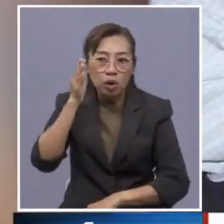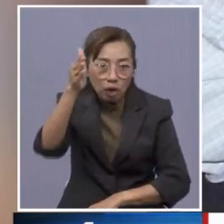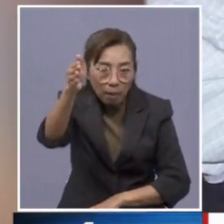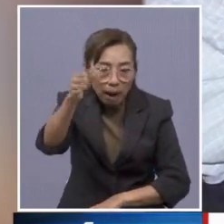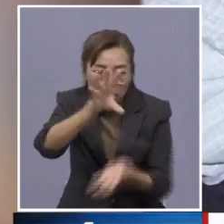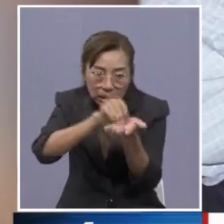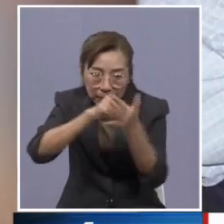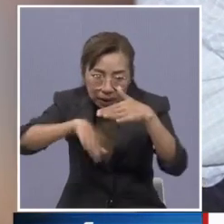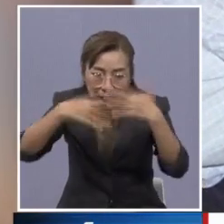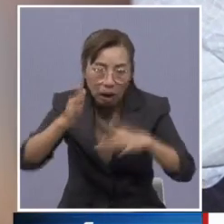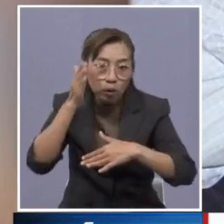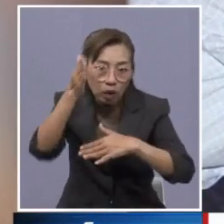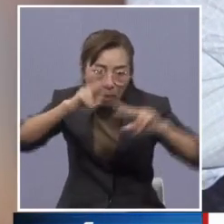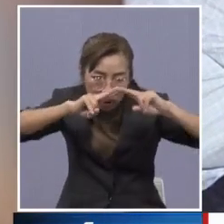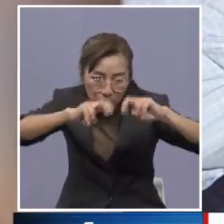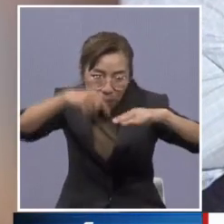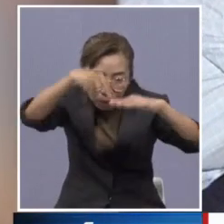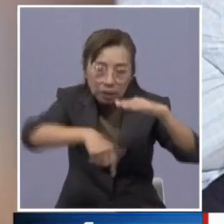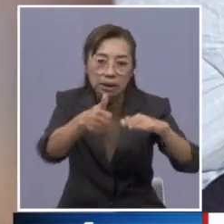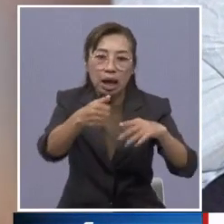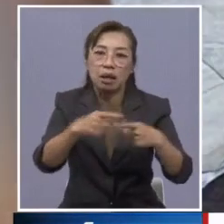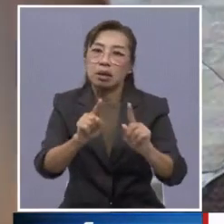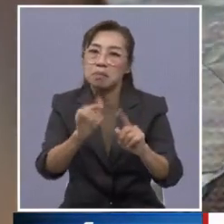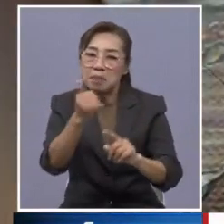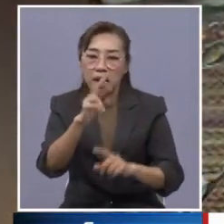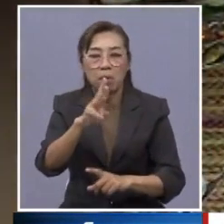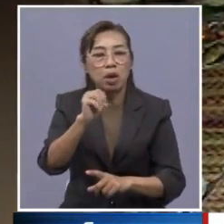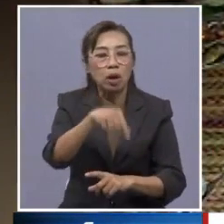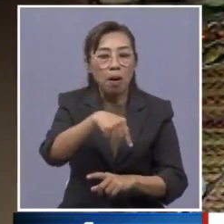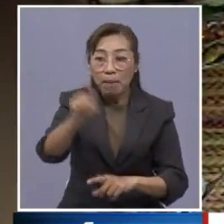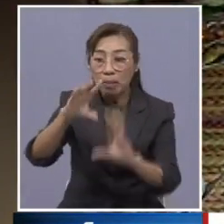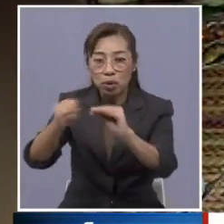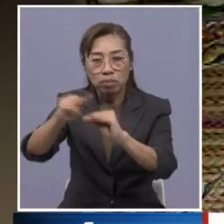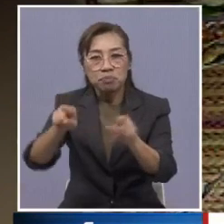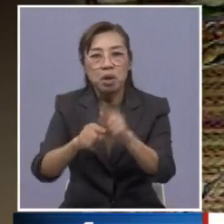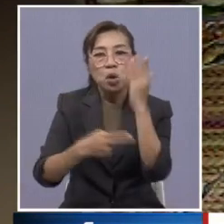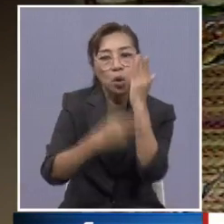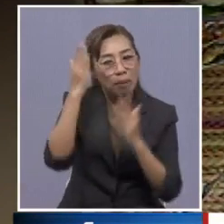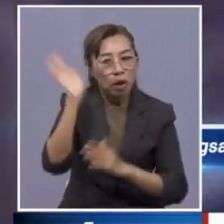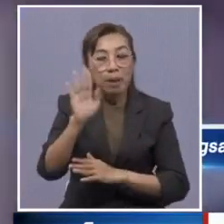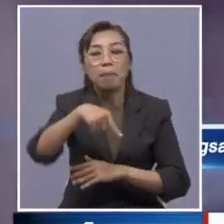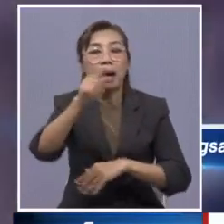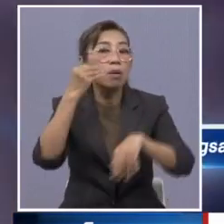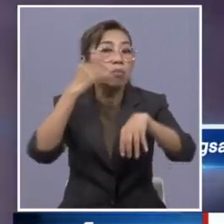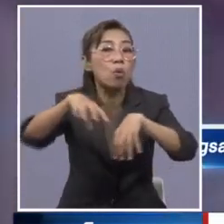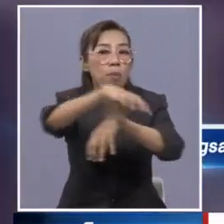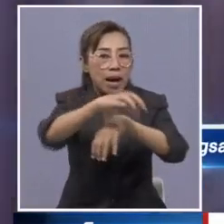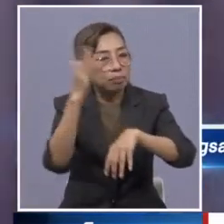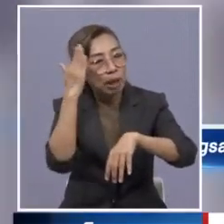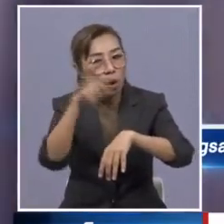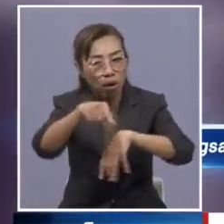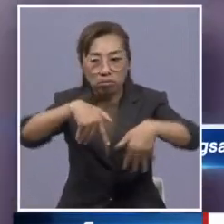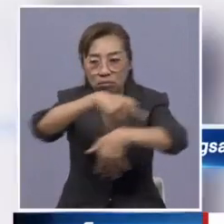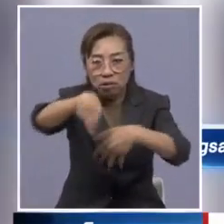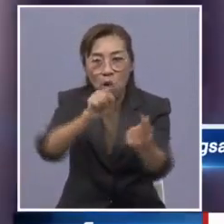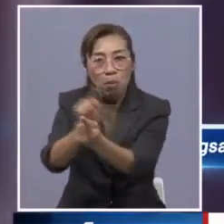นี้อาจจะต้องให้รัฐมนตรีกระจายกันไปแทนที่จะไปนอนโรงแรมก็ให้ไปนอนตามหมู่บ้านต่างๆเพื่อจะได้ไปพบปะพูดคุยกับชาว